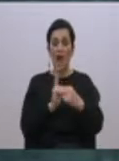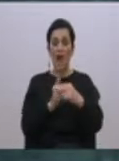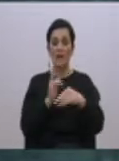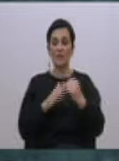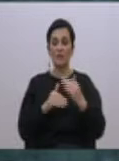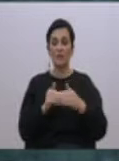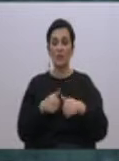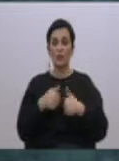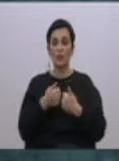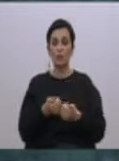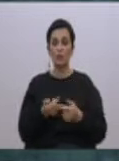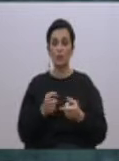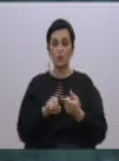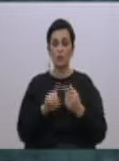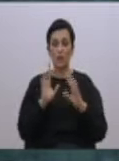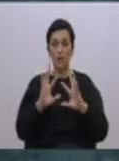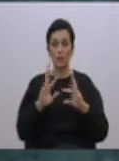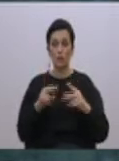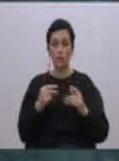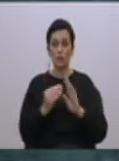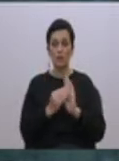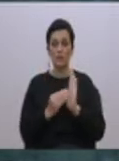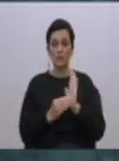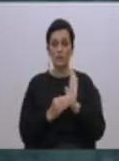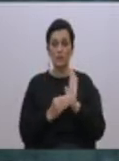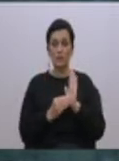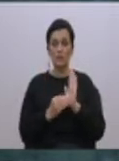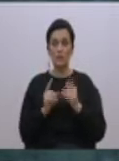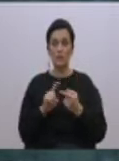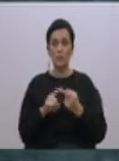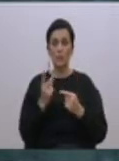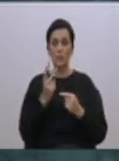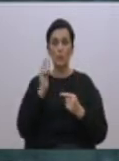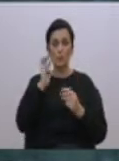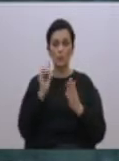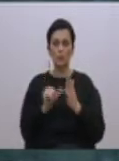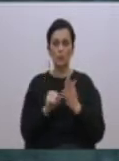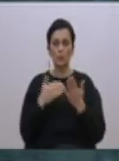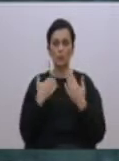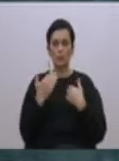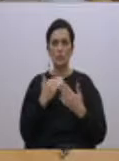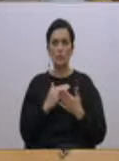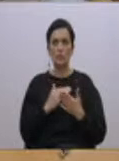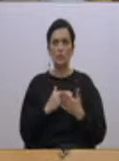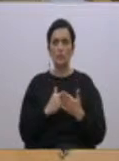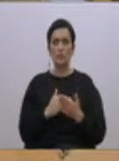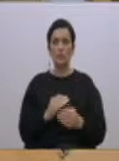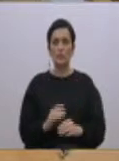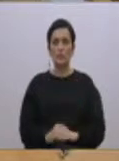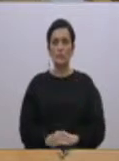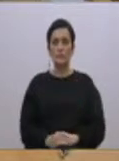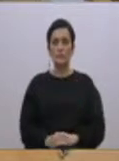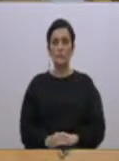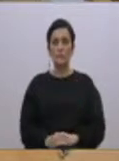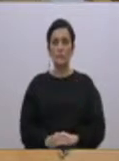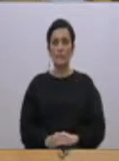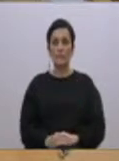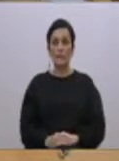obis și să aibă canon și să-l lebis șetanii stau o bază, meuri mosmeni, tot ce atât cancisul este regim.